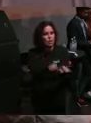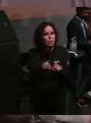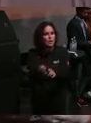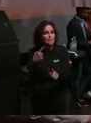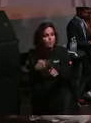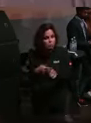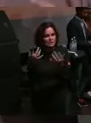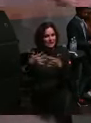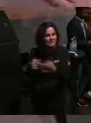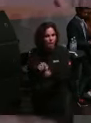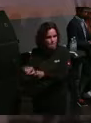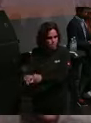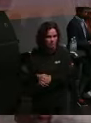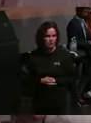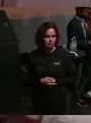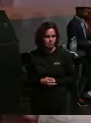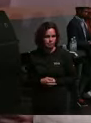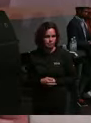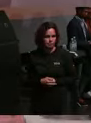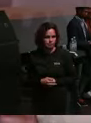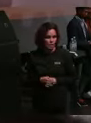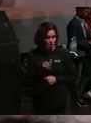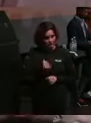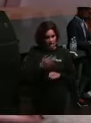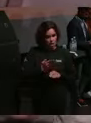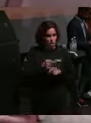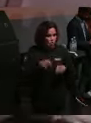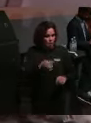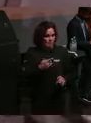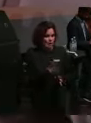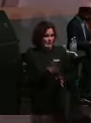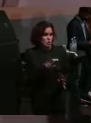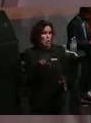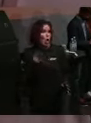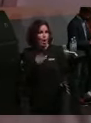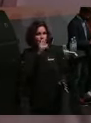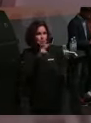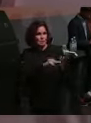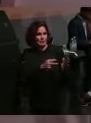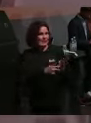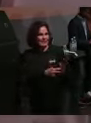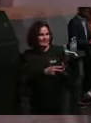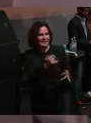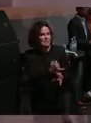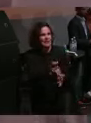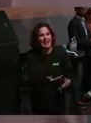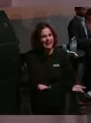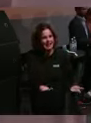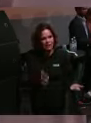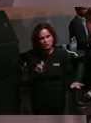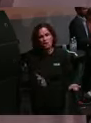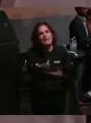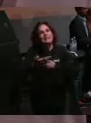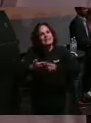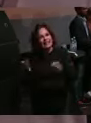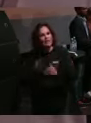selskaper. Og det jo ikke så veldig rart at vi nå ikke akkurat har en kø av nye prosjekt stående, når ingen som vil bygge vindkraft, for eksempel,